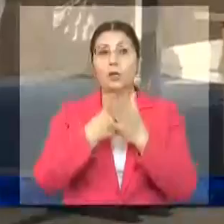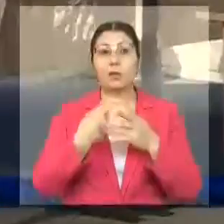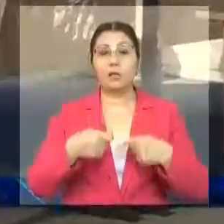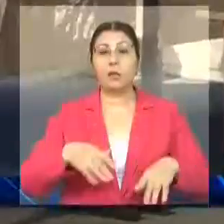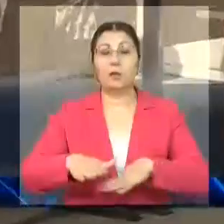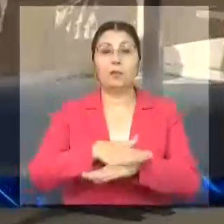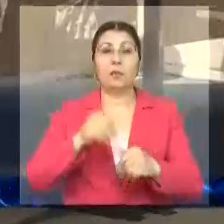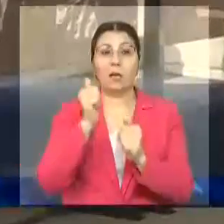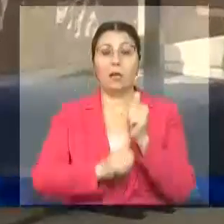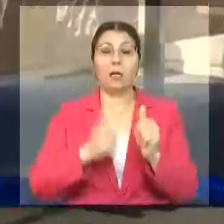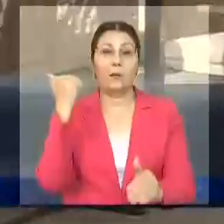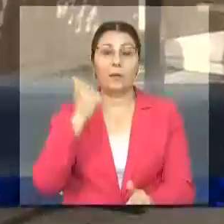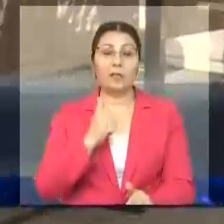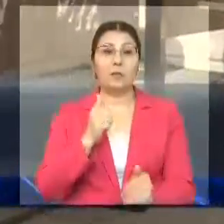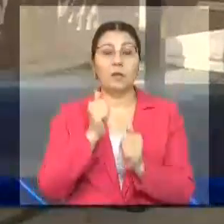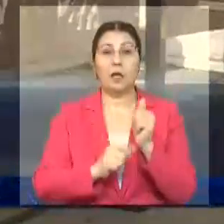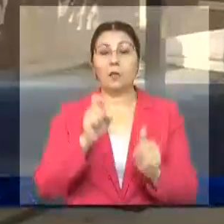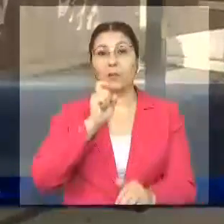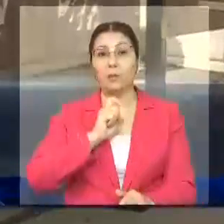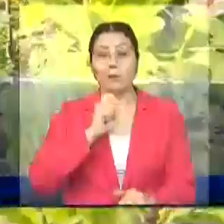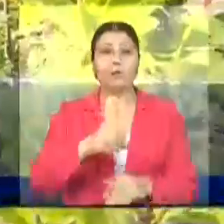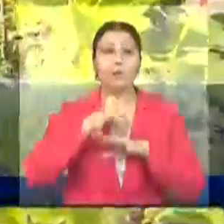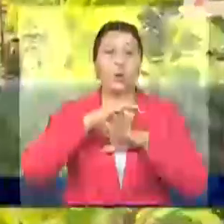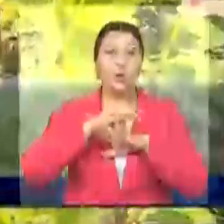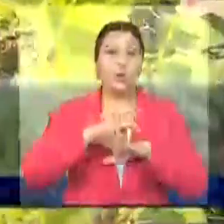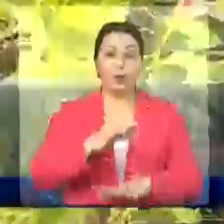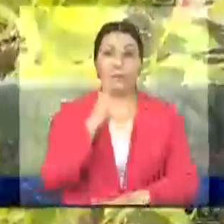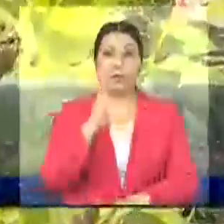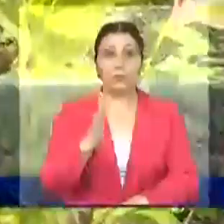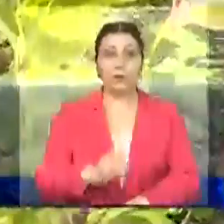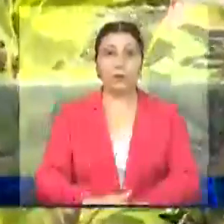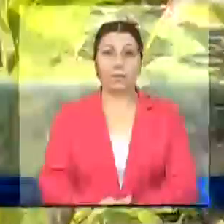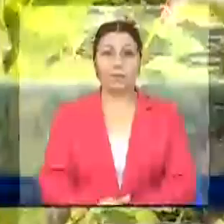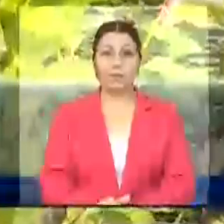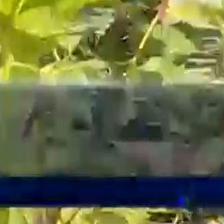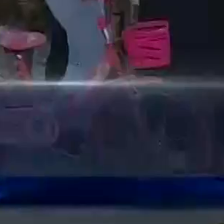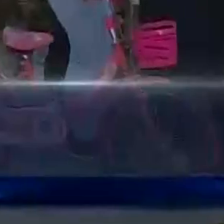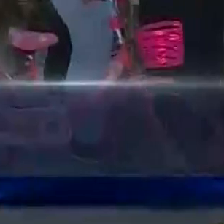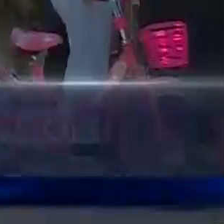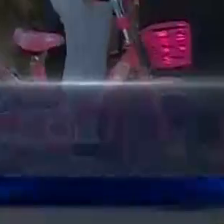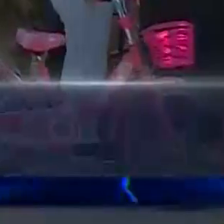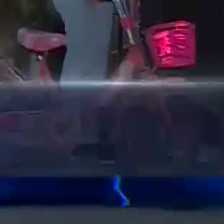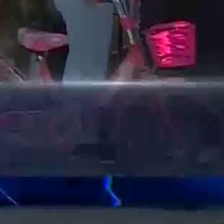жәрмеңке апта сайын әр демалыс күні өткізіліп тұрады. Эльмира Көшекбай, Николай Сырбов, Азамат Сауханов, Ақтөбе телеарнасы.